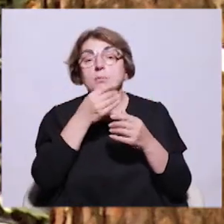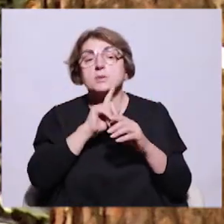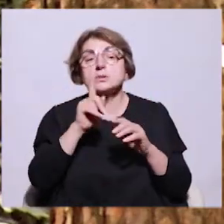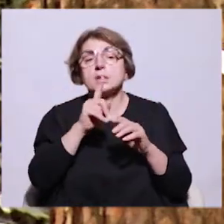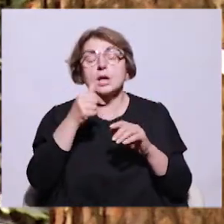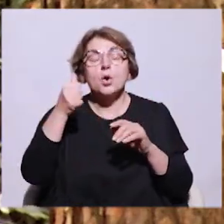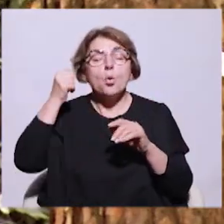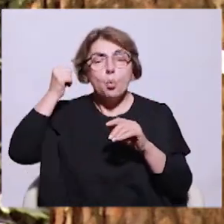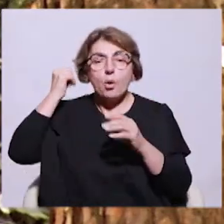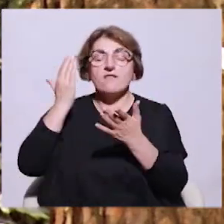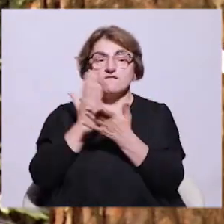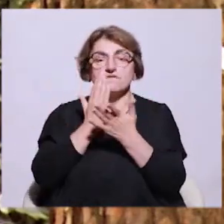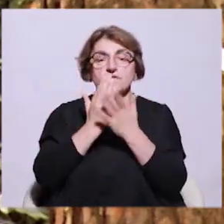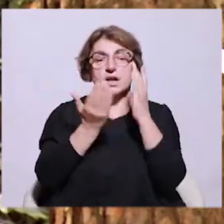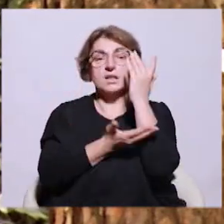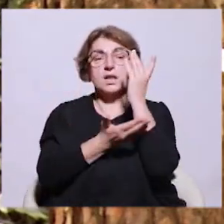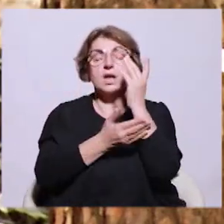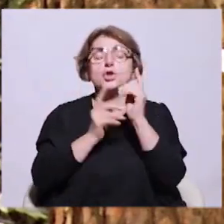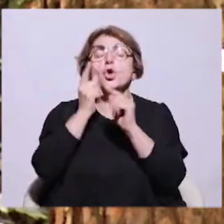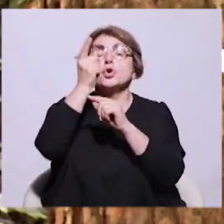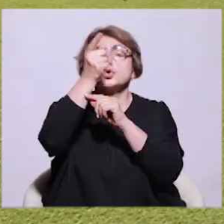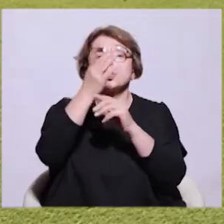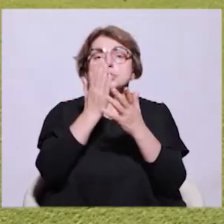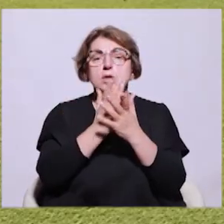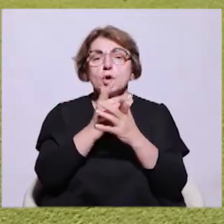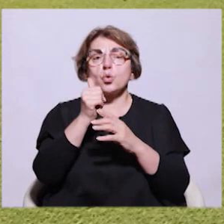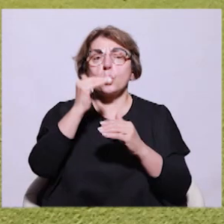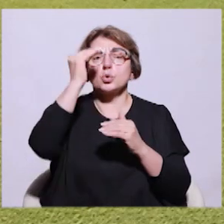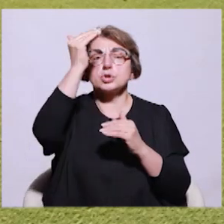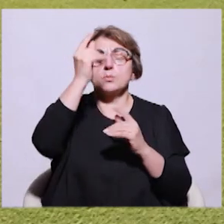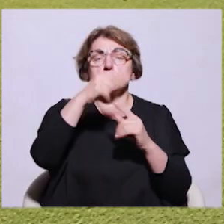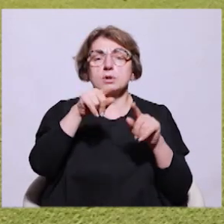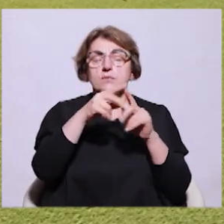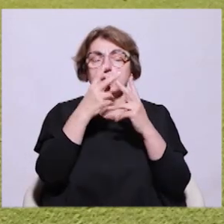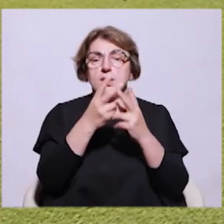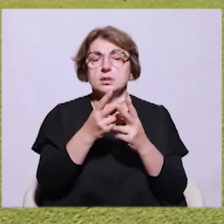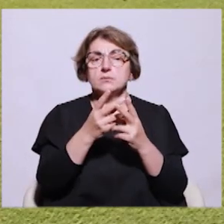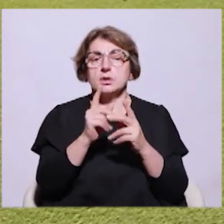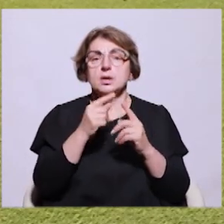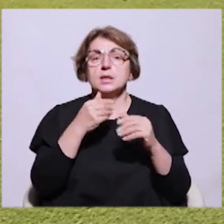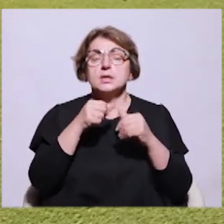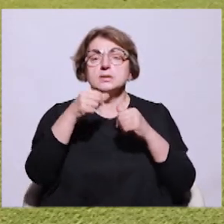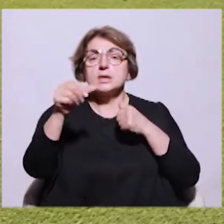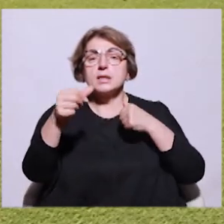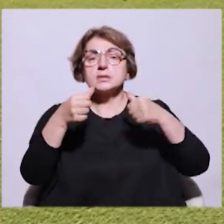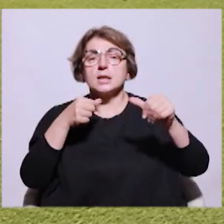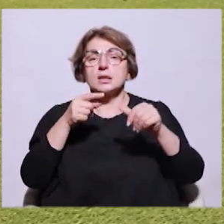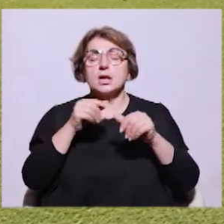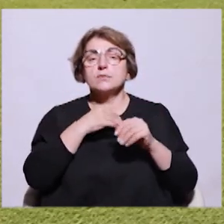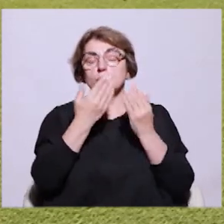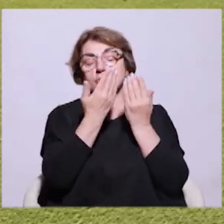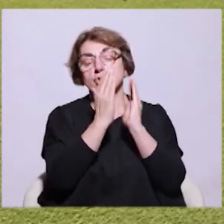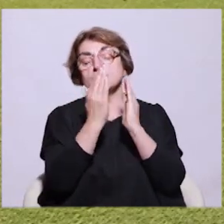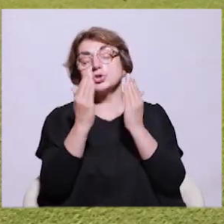სადღაც უკანაც არის ბამბუკი, შორსაც მიდის. როგორც ზემოთ, როგორც ხედავთ, აი ეს ცალცალკეა, ეს შირმები